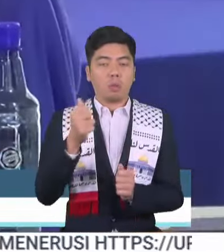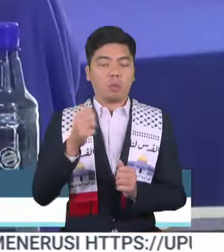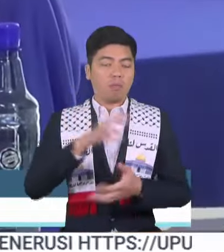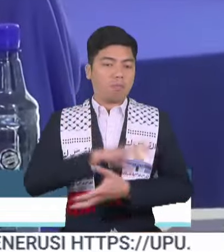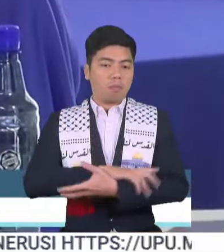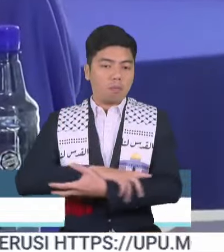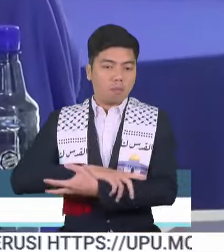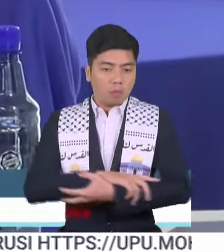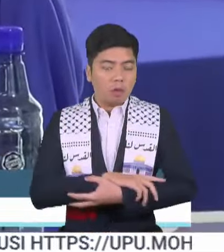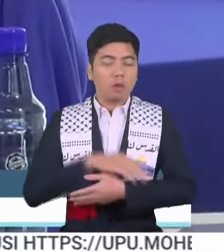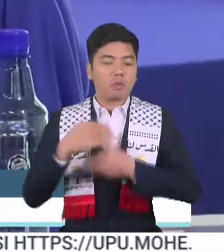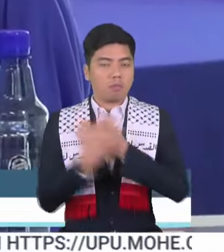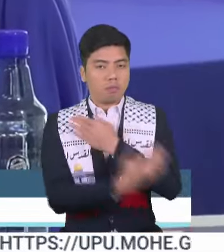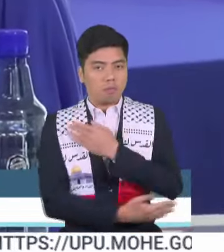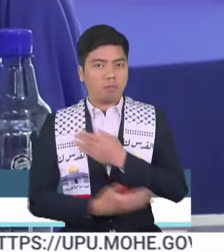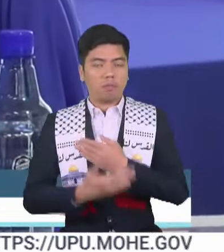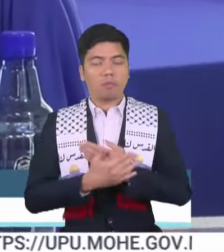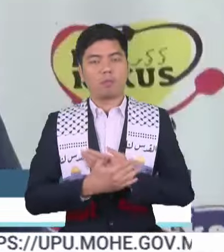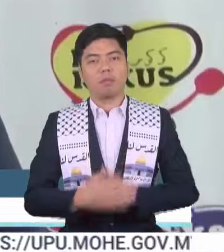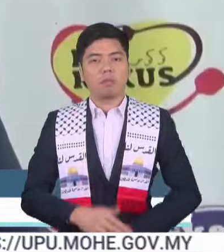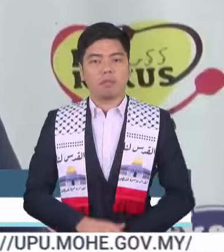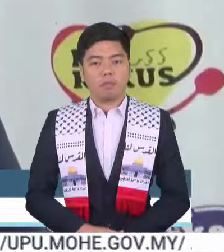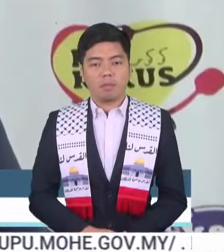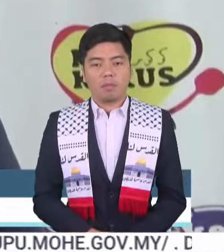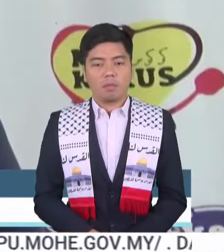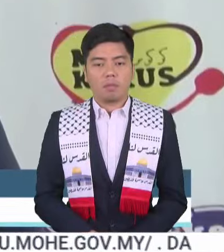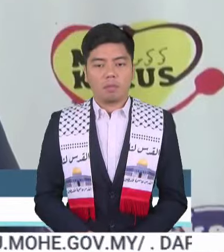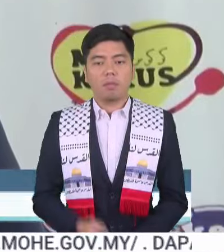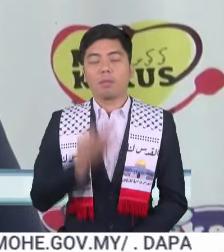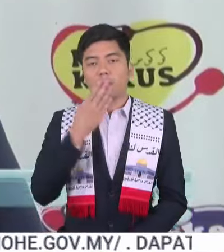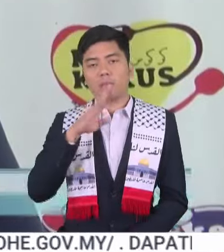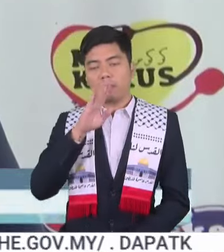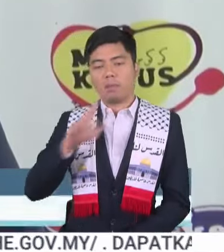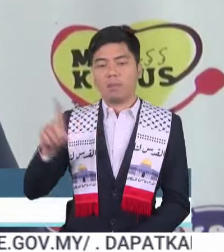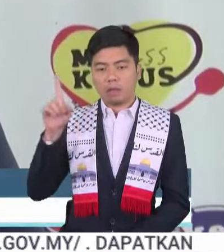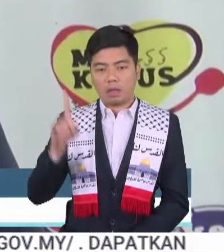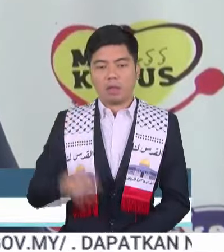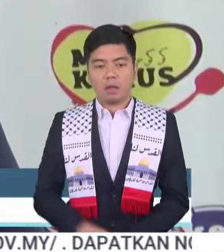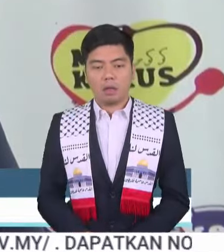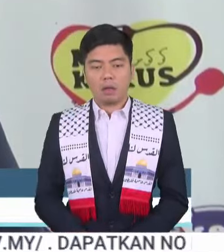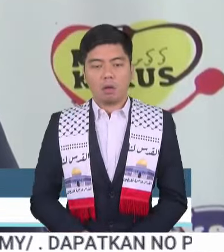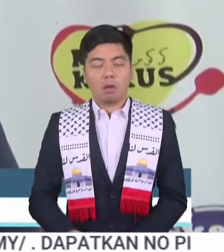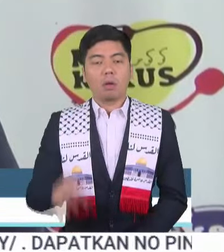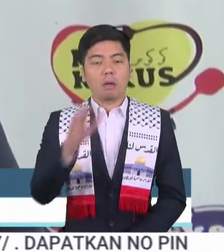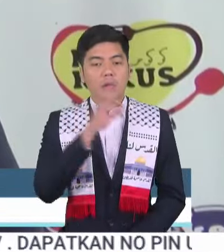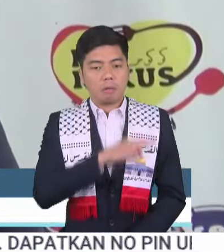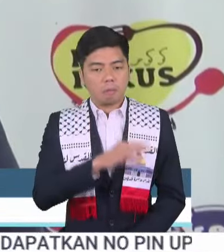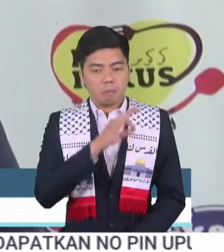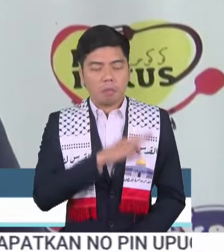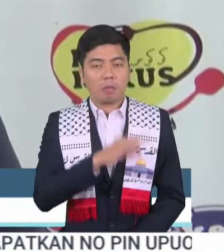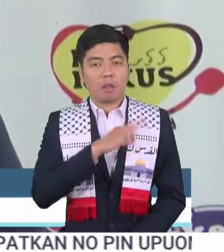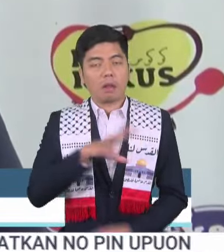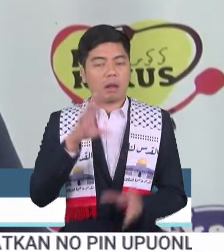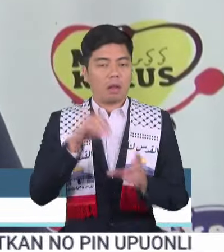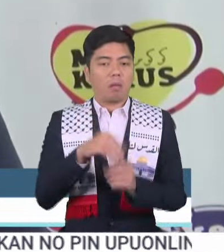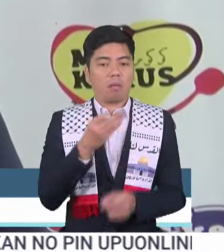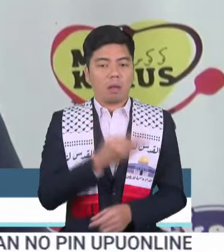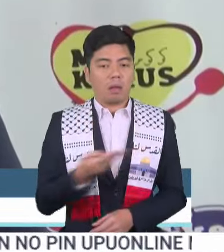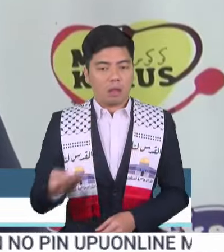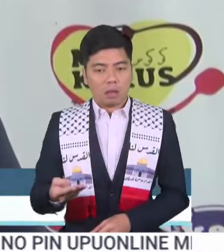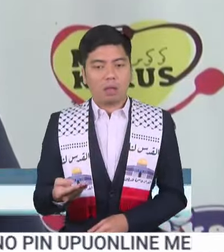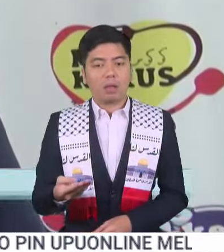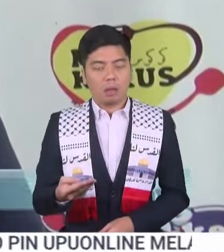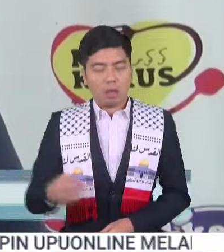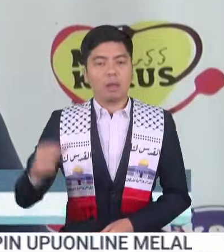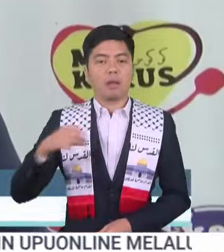PBT seluruh negara. Alhamdulillah, apa manfaat dan keuntungan daripada produk ini, sudah pasti